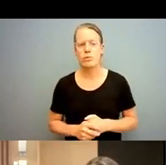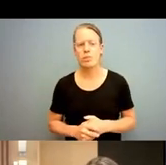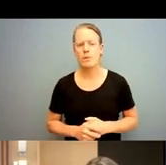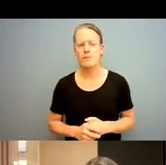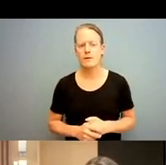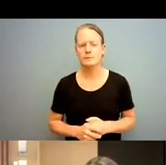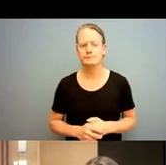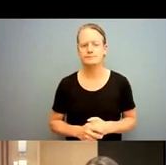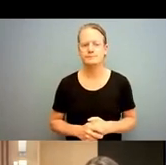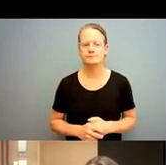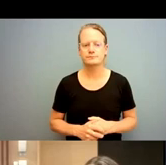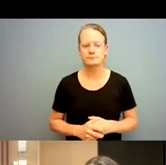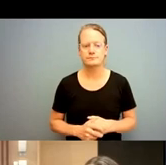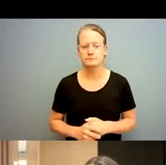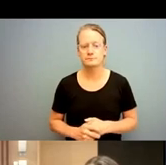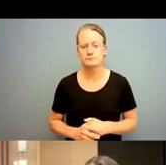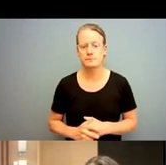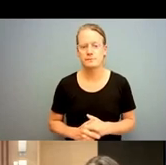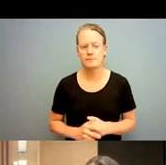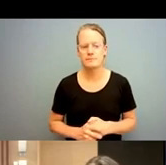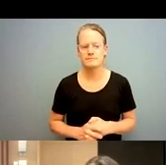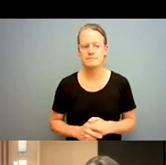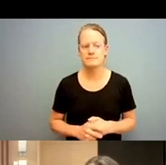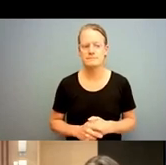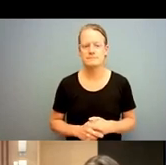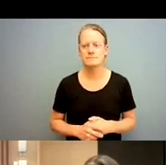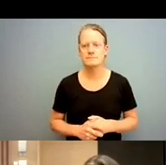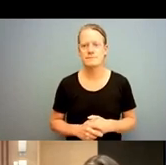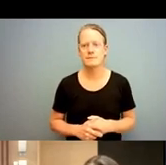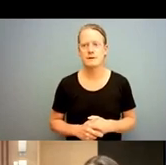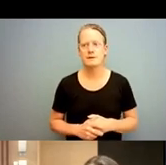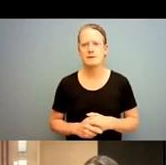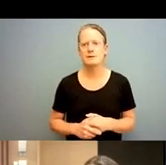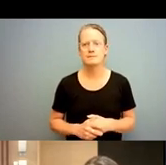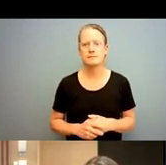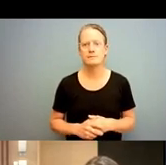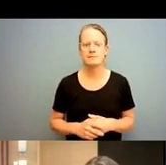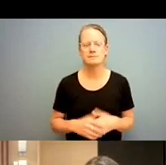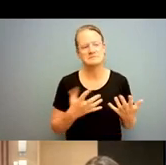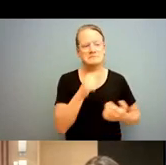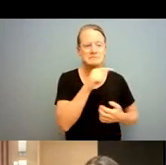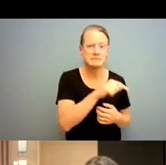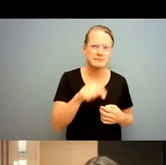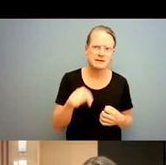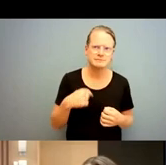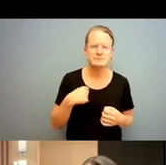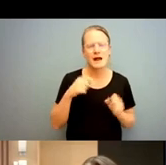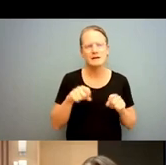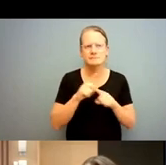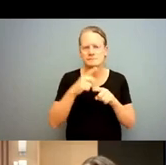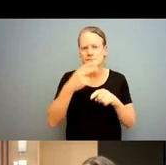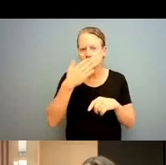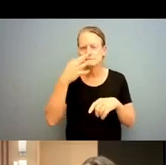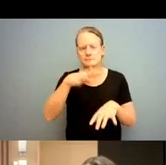Ärpevirolas porramusa ja tai määlestäämi pukte Oulu muistui sihke haajai ja smahkai pukte.